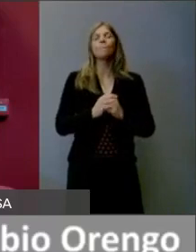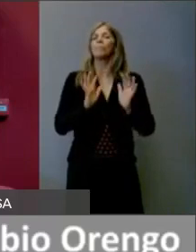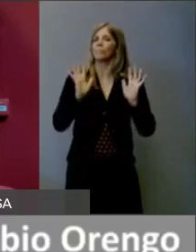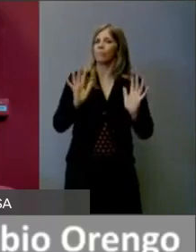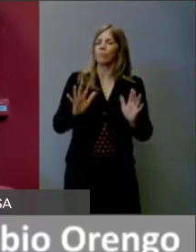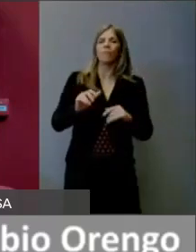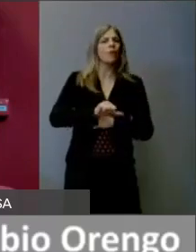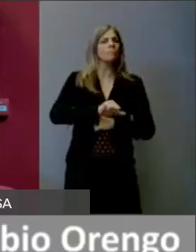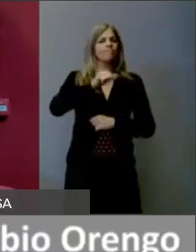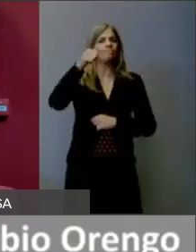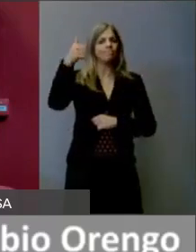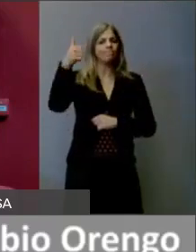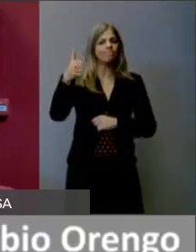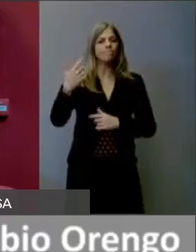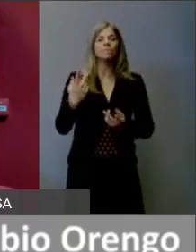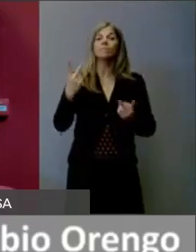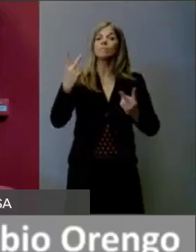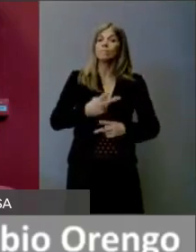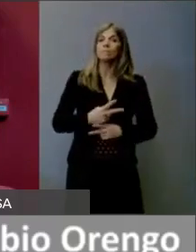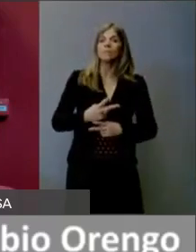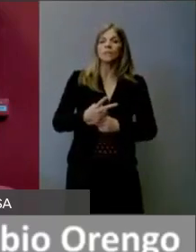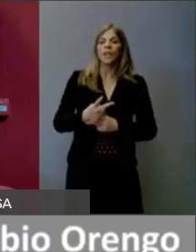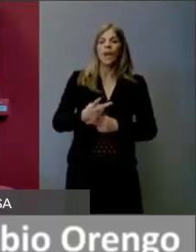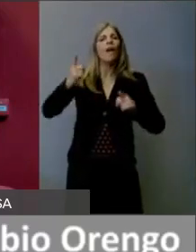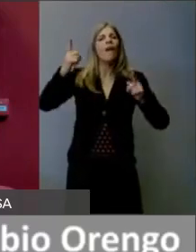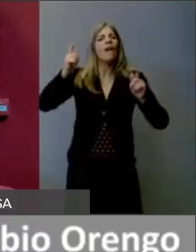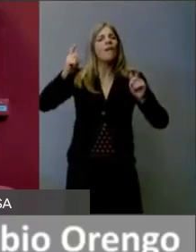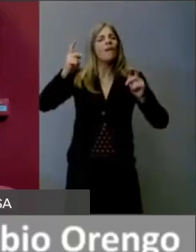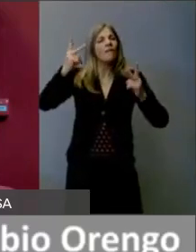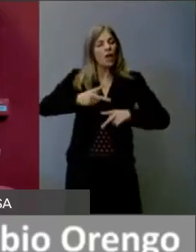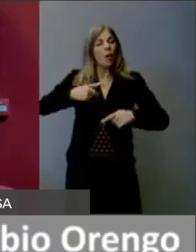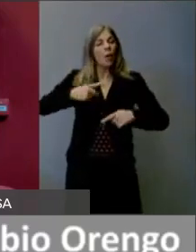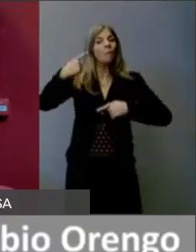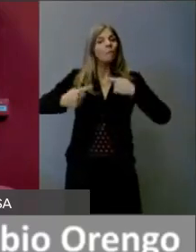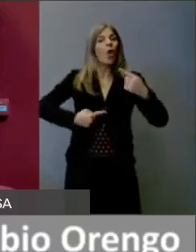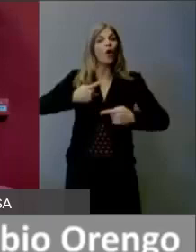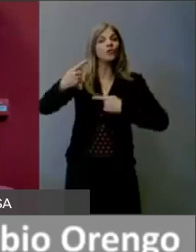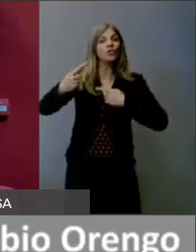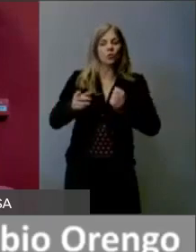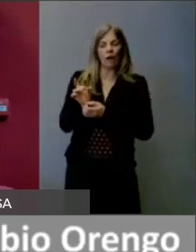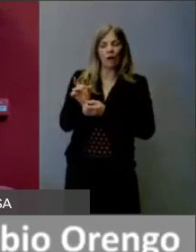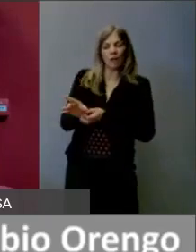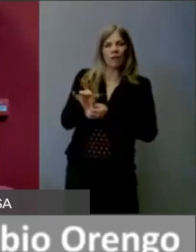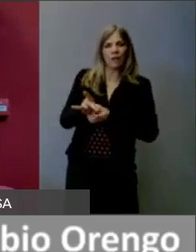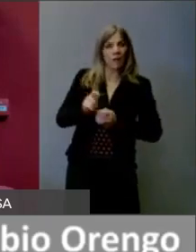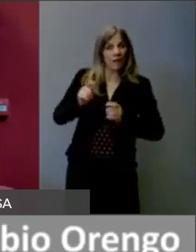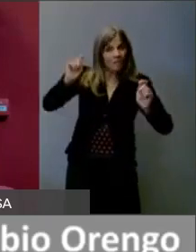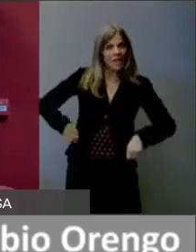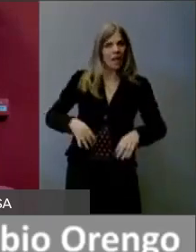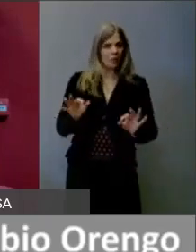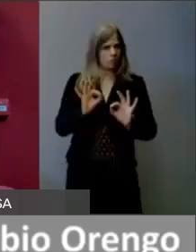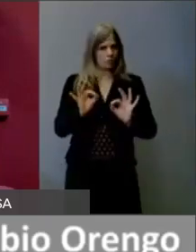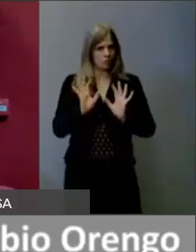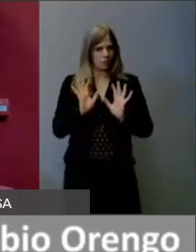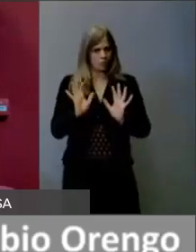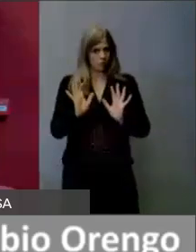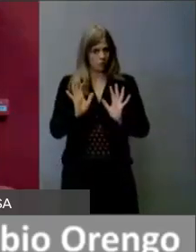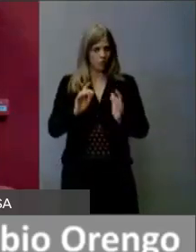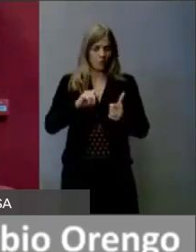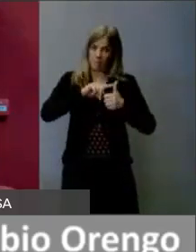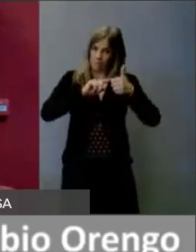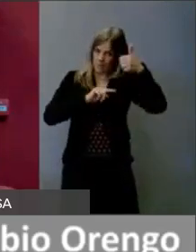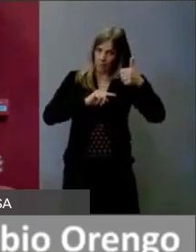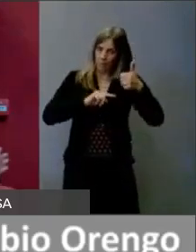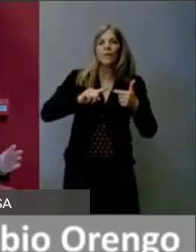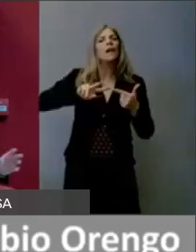innanzitutto non è stata avviata alcuna procedura di esproprio. Questo è il primo punto. Secondo punto, rispondendo a Giordano,